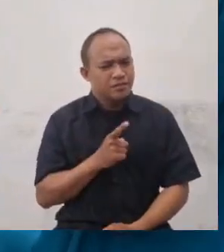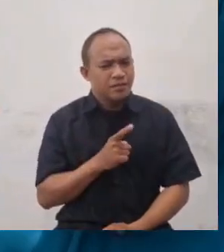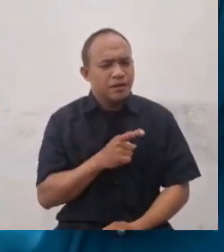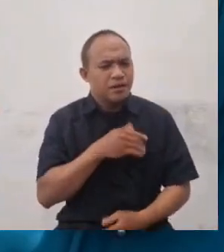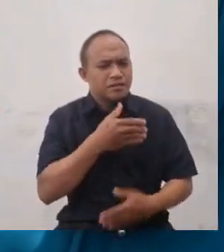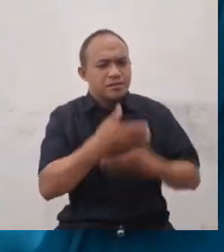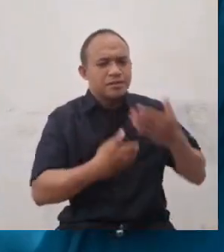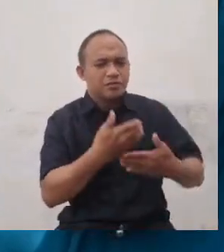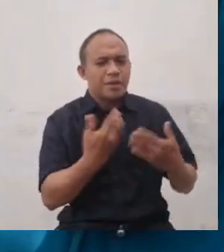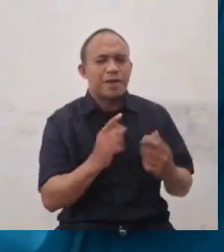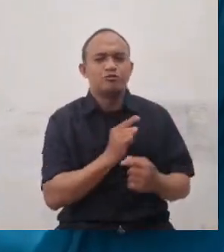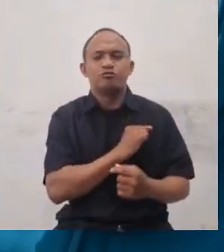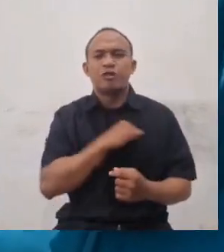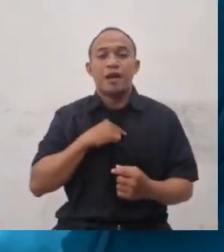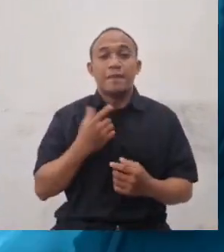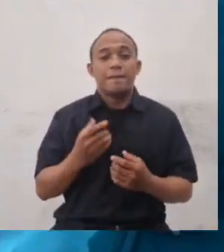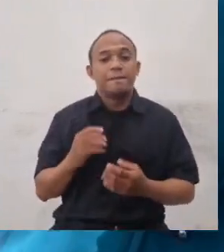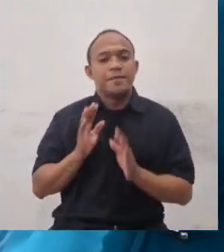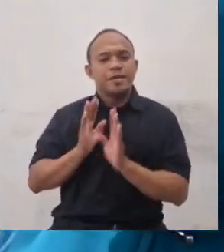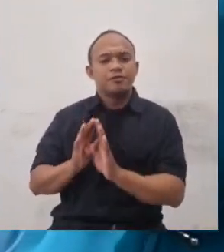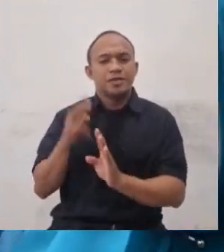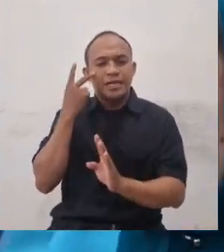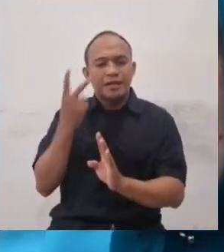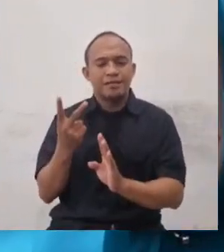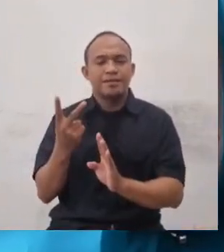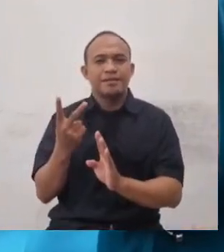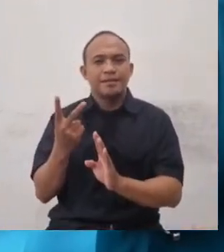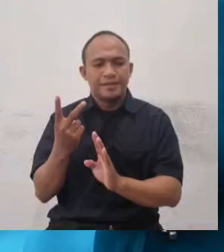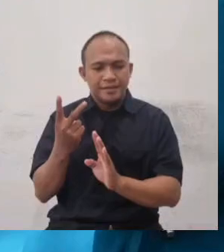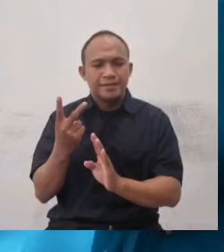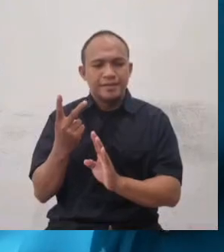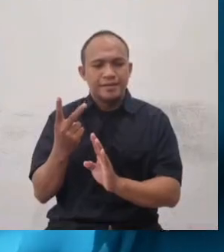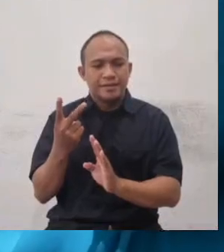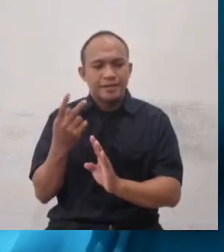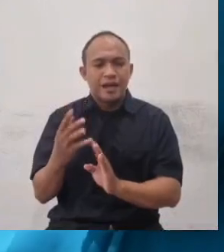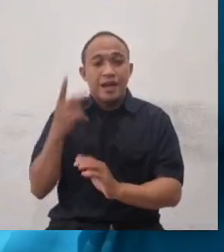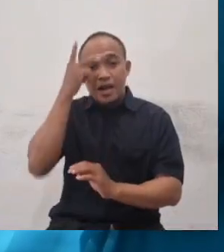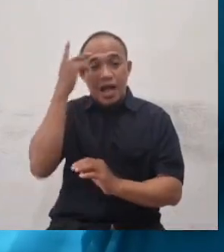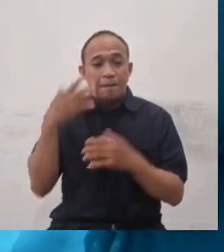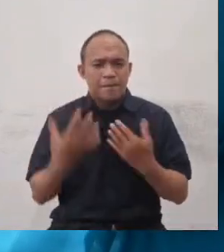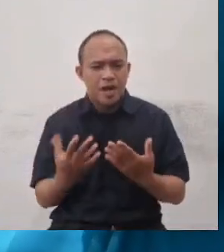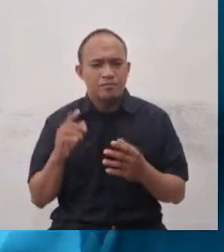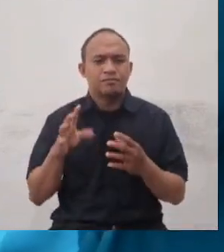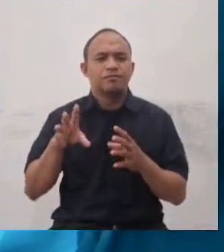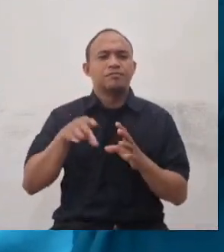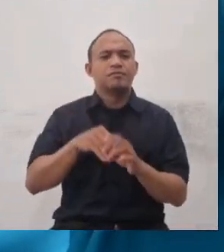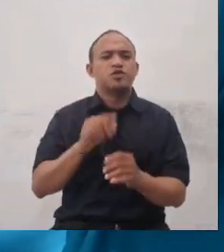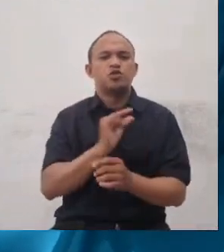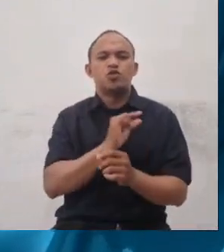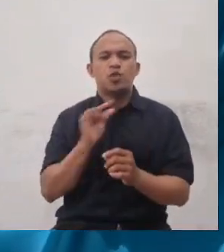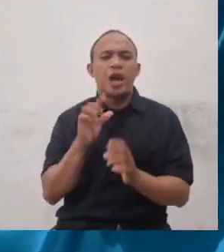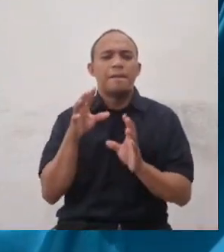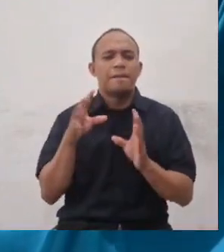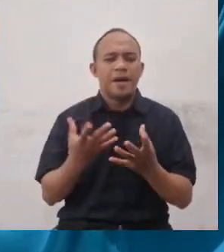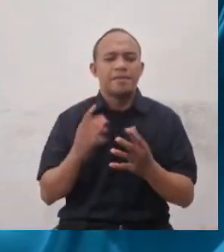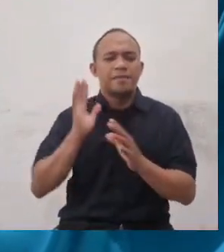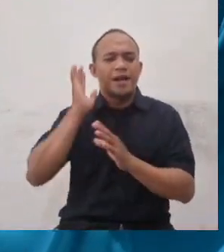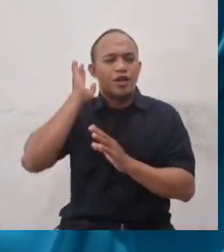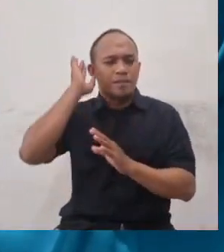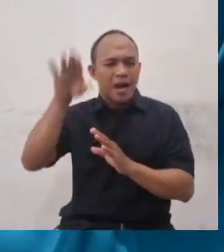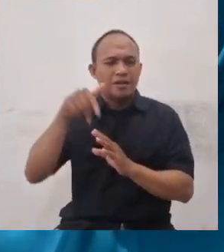Tapi kualitas dari pengukuran ini yang perlu kita perhatikan. Nah, ini yang karena pengukuran kualitas ini nanti ke